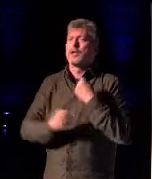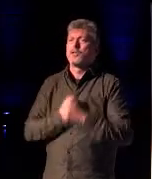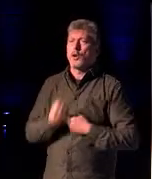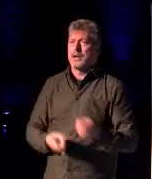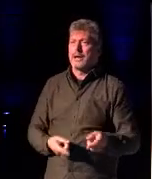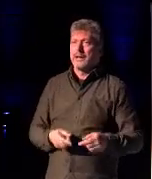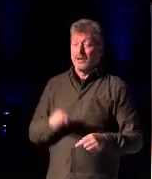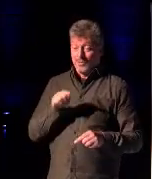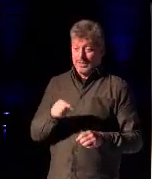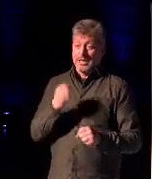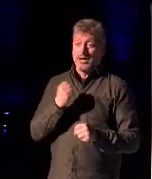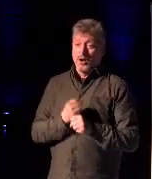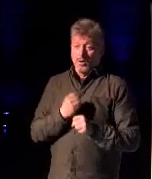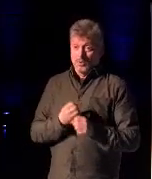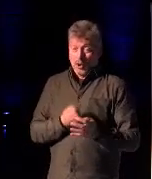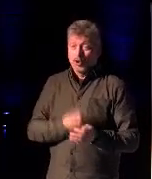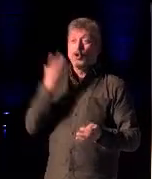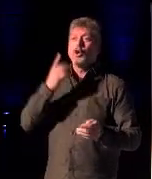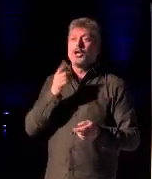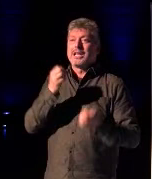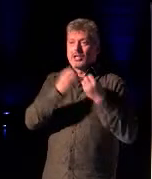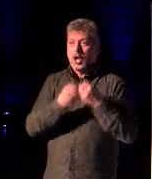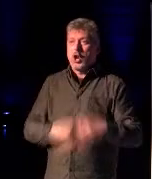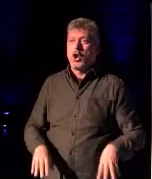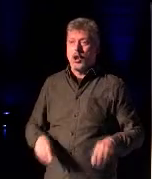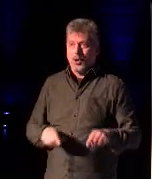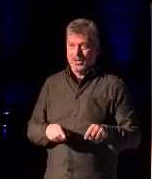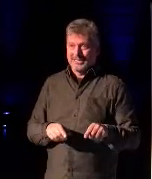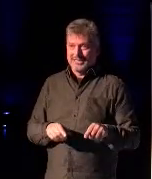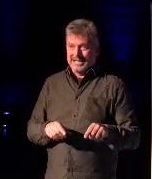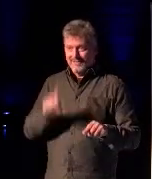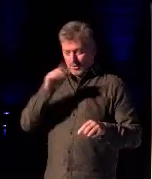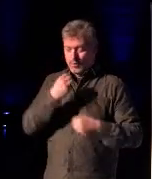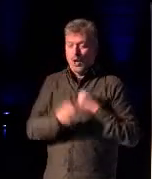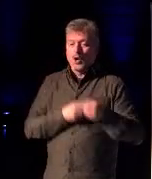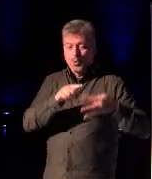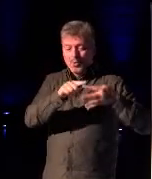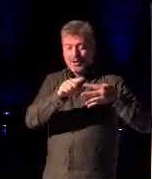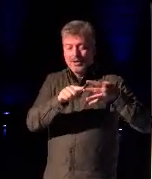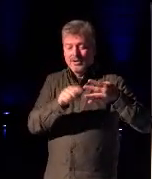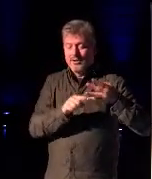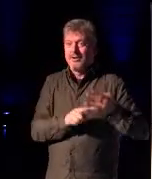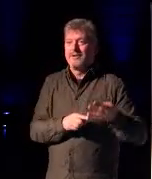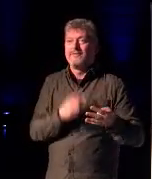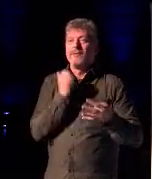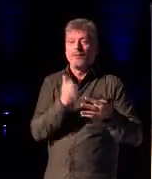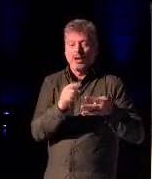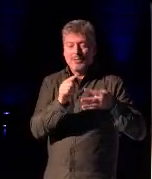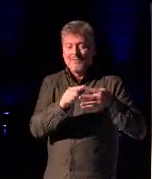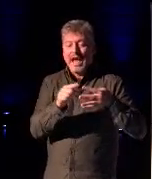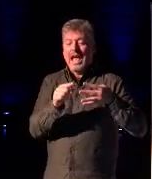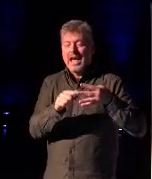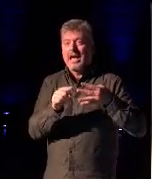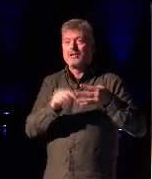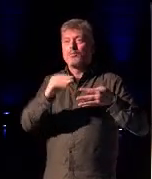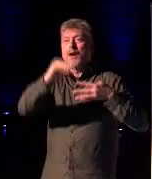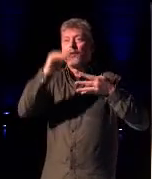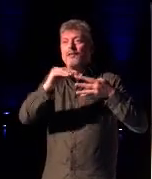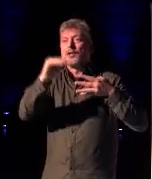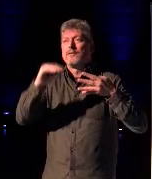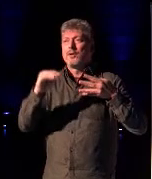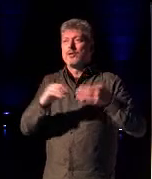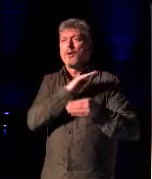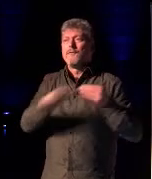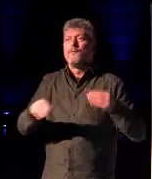den absolutt dyreste løsningen vi også kunne ha valgt, sammenlignet med mange andre løsninger. Fordi at på hver instans du forflyttes til, så skal det gjøres